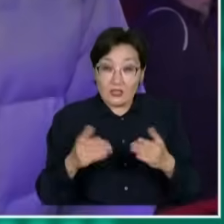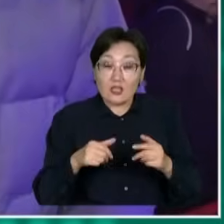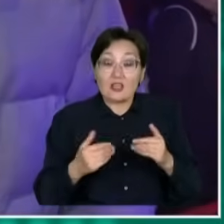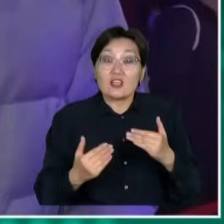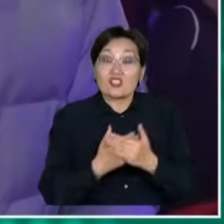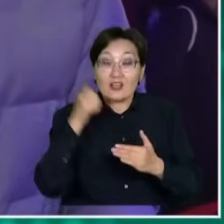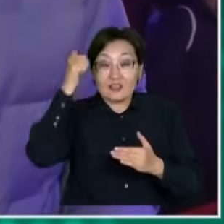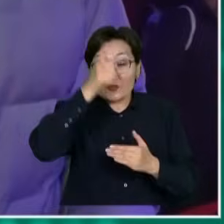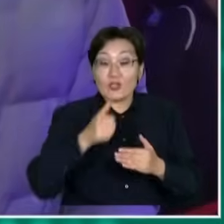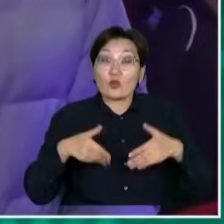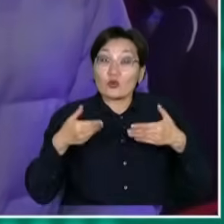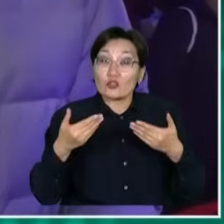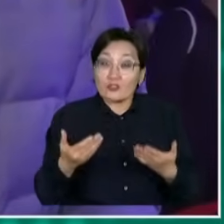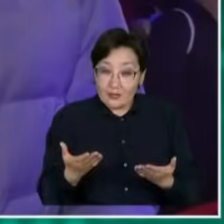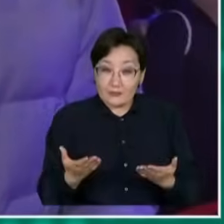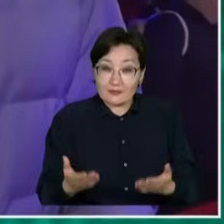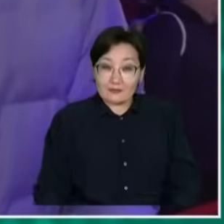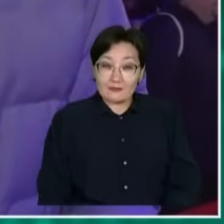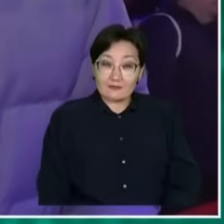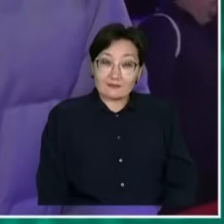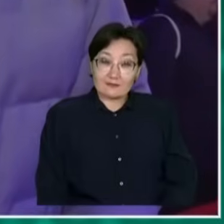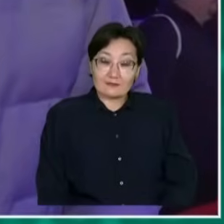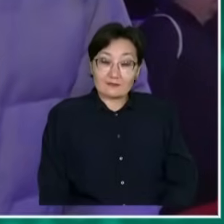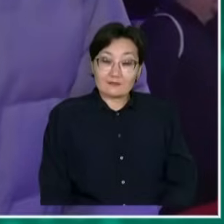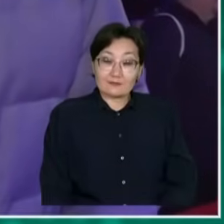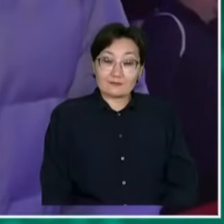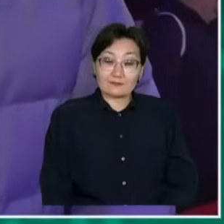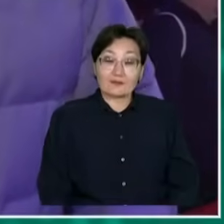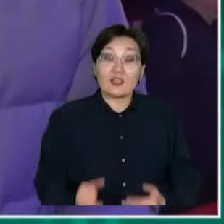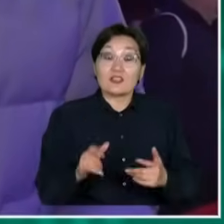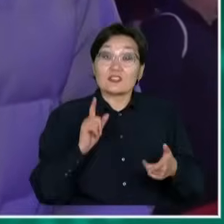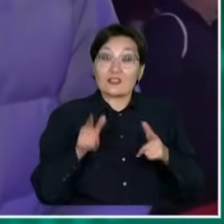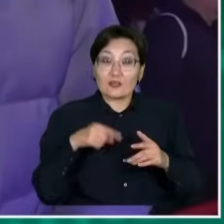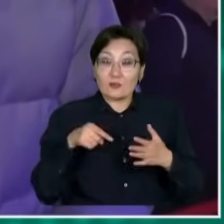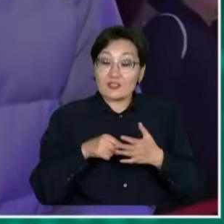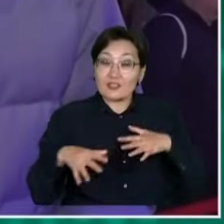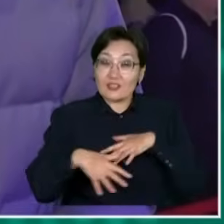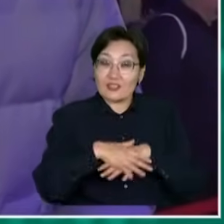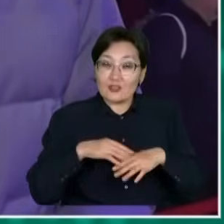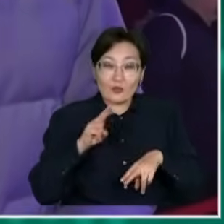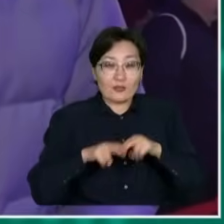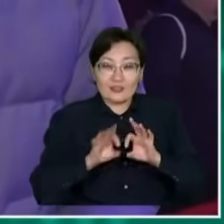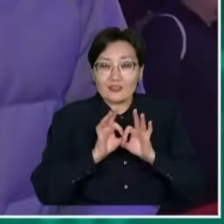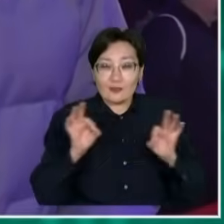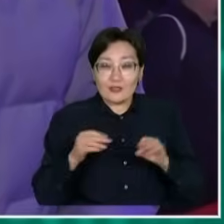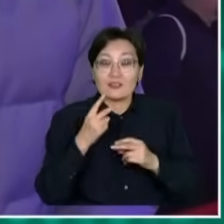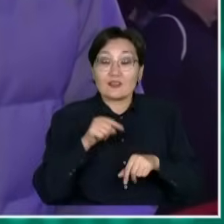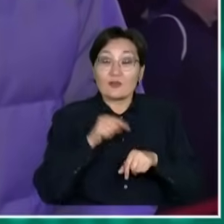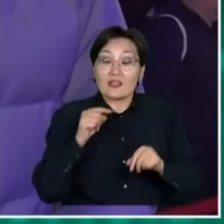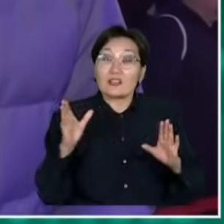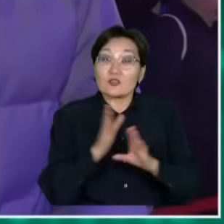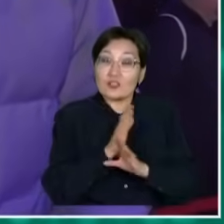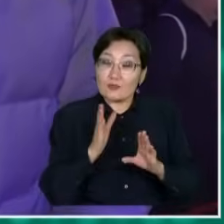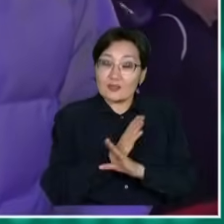жатқан жаңа жылдарыңызбен құттықтаймыз. Ұлағат арасымен де қала халқының көңіл күйі керемет екен. Мерекелік